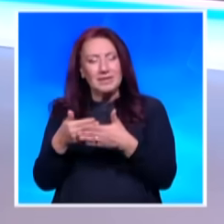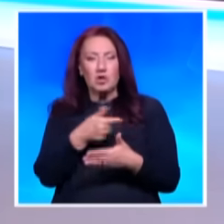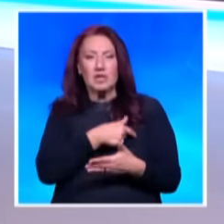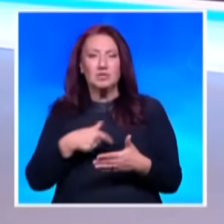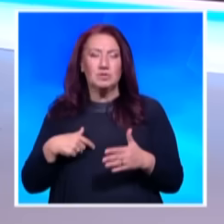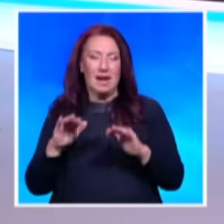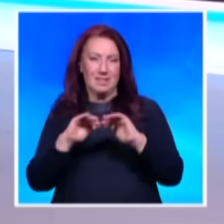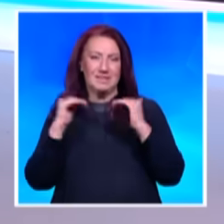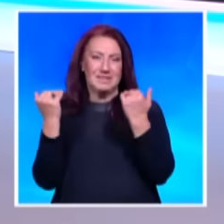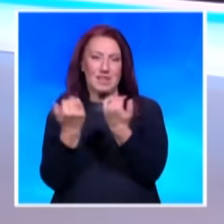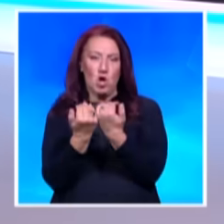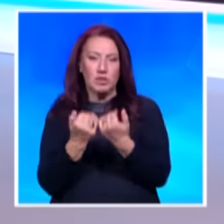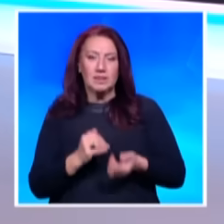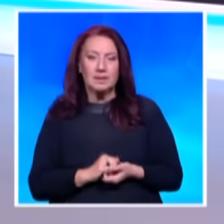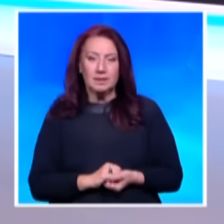теб.